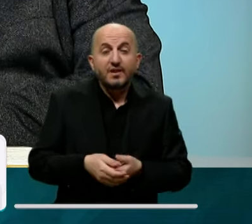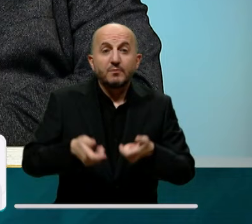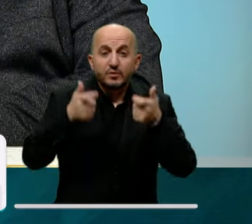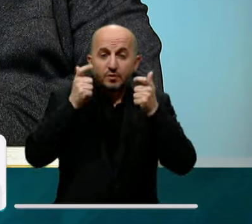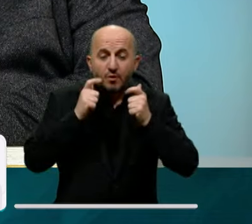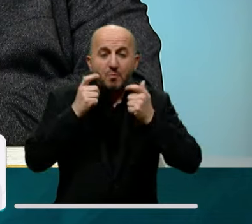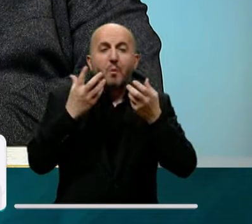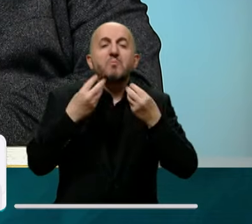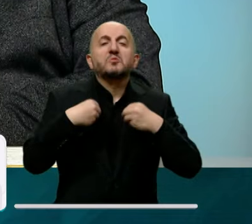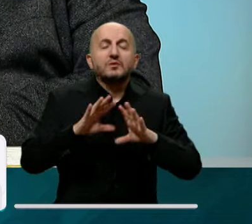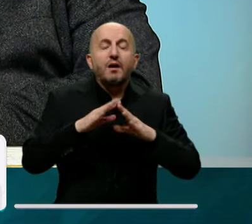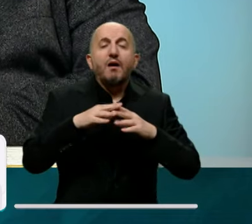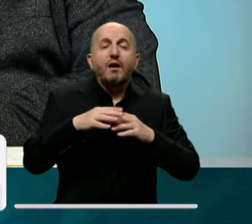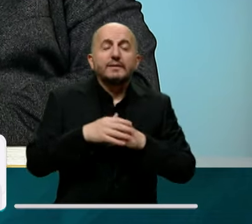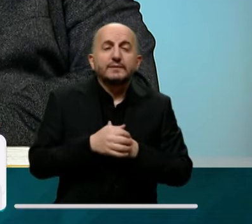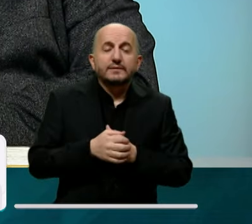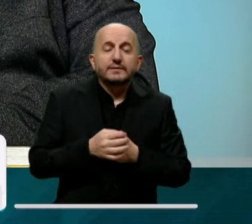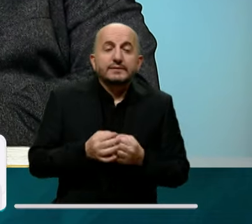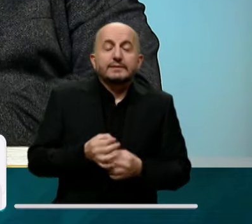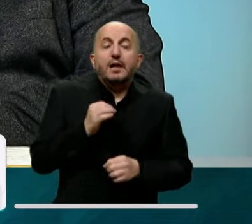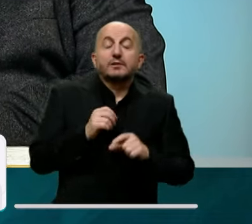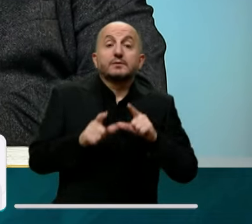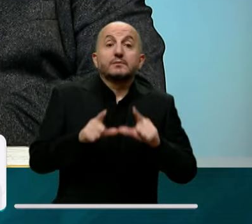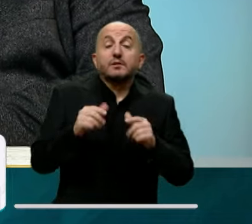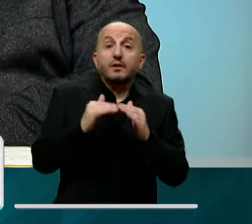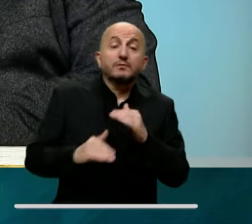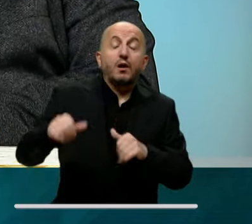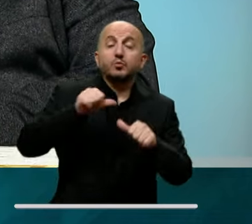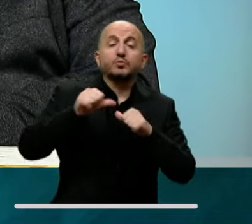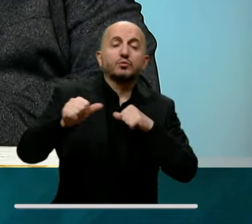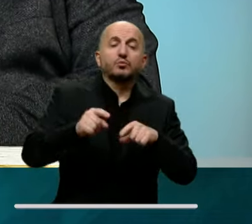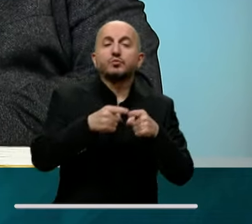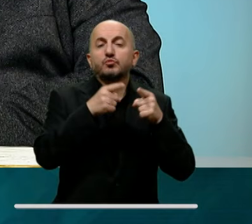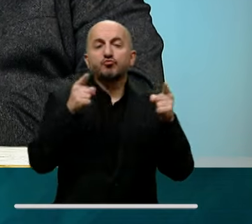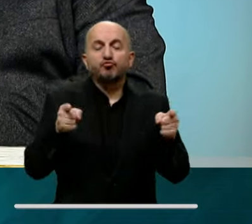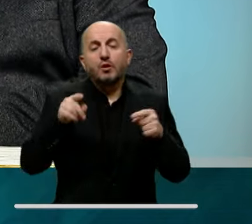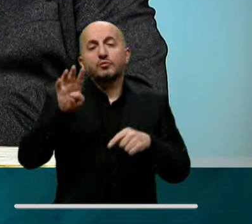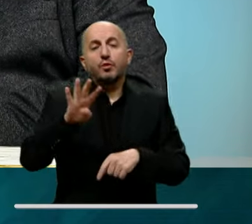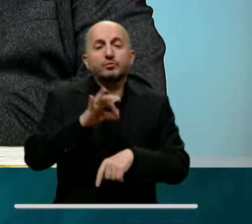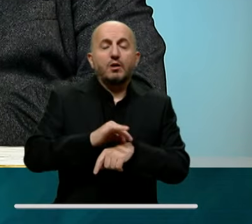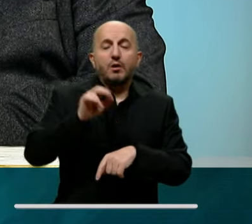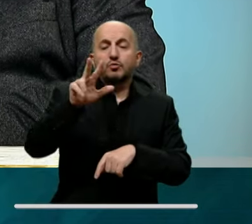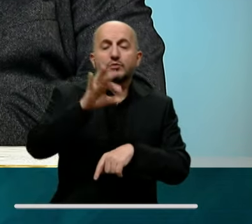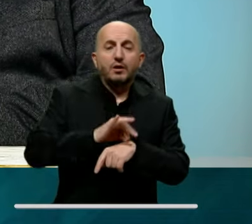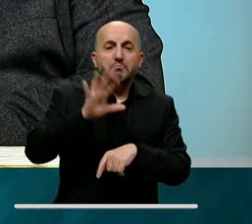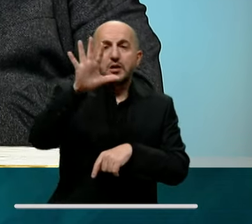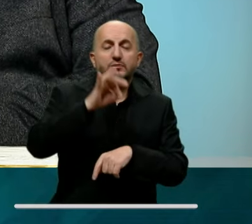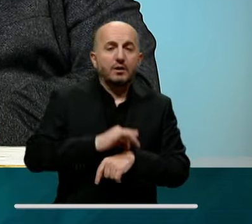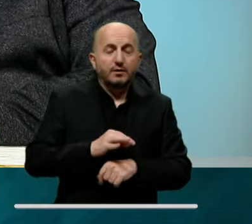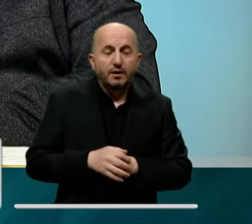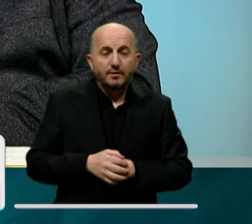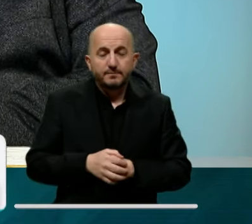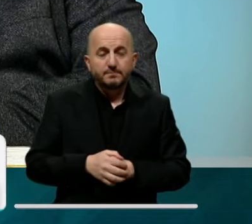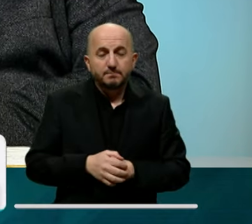oluşturmaz herhangi bir şek insani ihtiyaçlar Belki daha uzun sürüyor Tabii 4 dakika 3 dakika 5 dakika